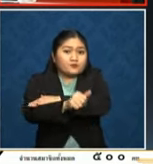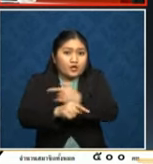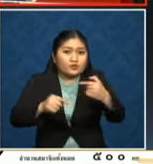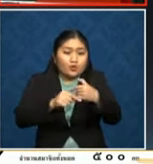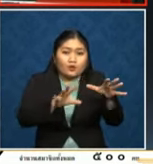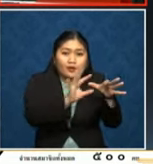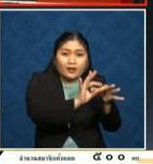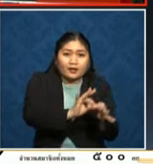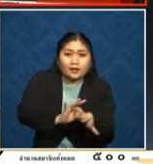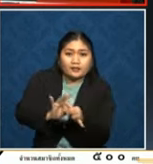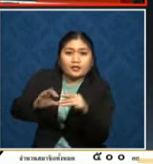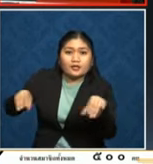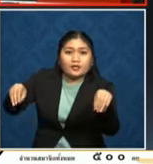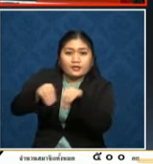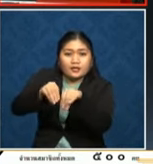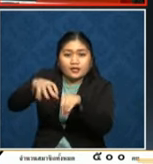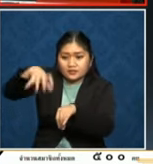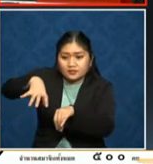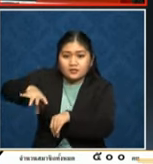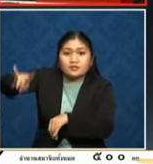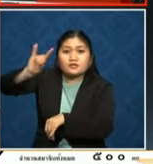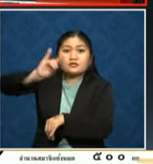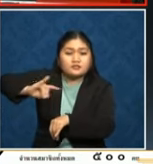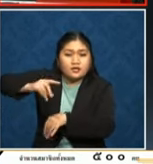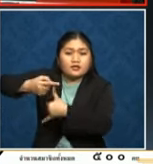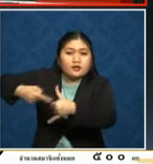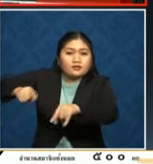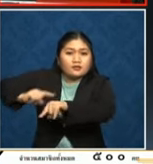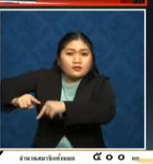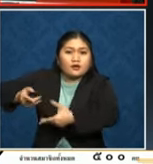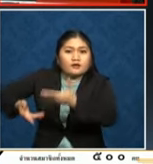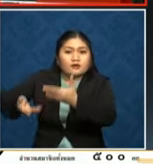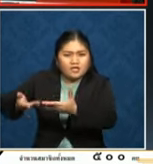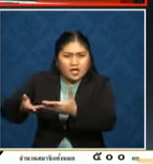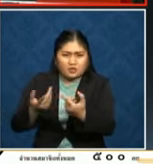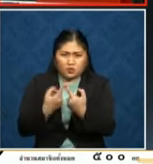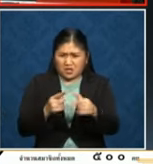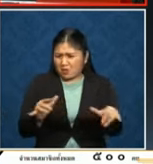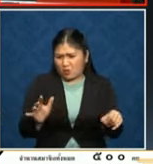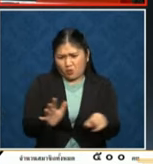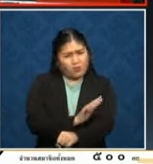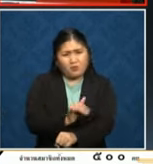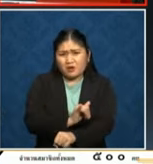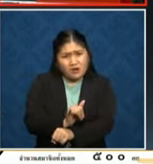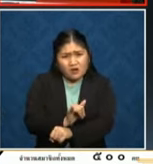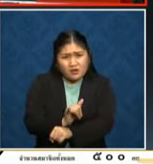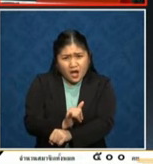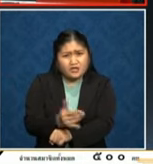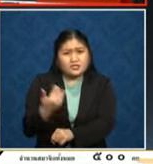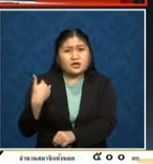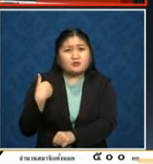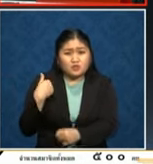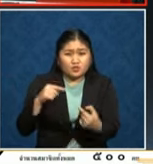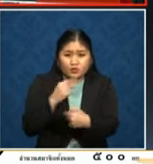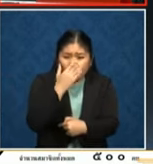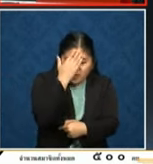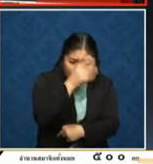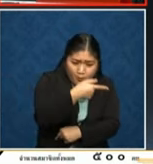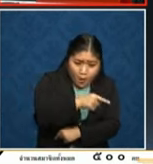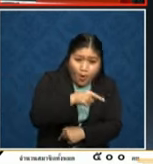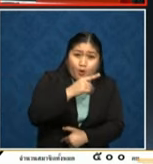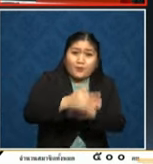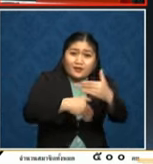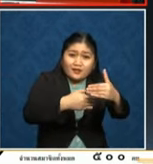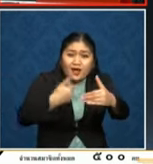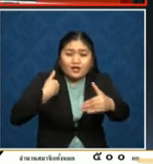งเชือดสัตว์บริเวณตลาดใหม่แต่ว่ามันยังไม่ครบถ้วนครับท่านประธานครับมันยังมีส่วนที่อยู่หน้าปอพัฒนาก็ดีบริเวณ